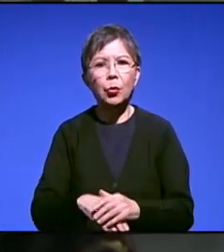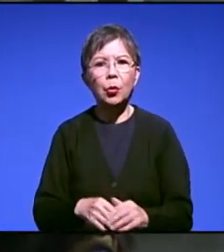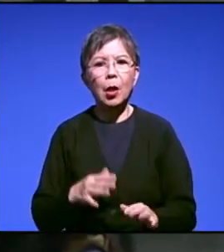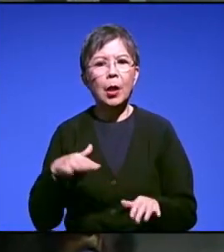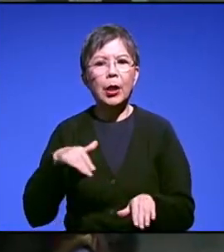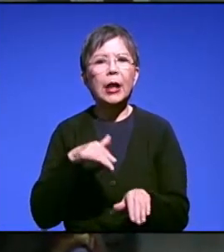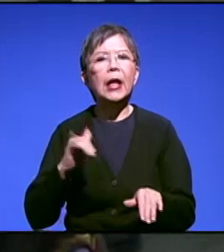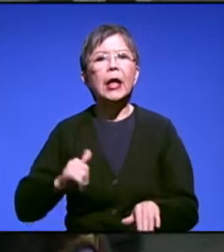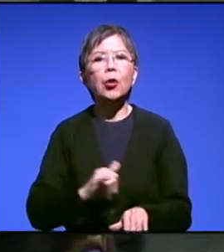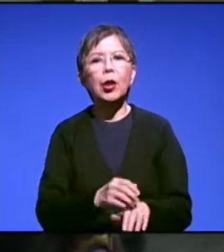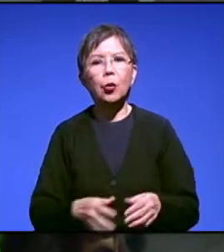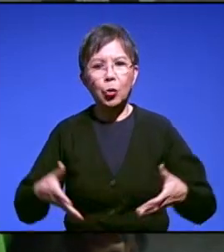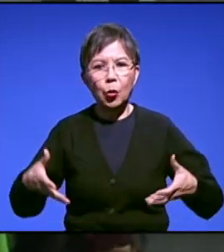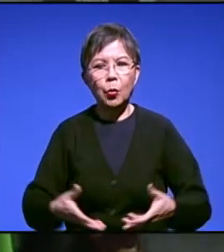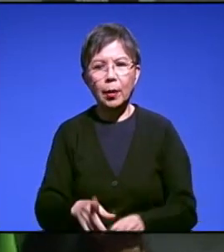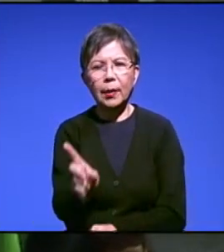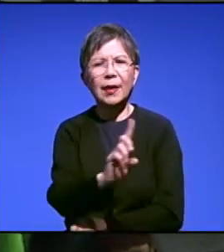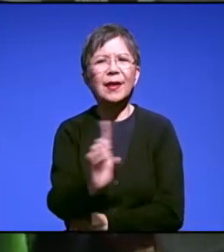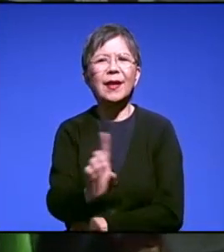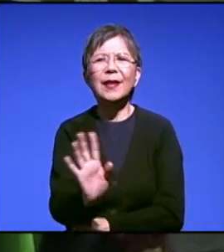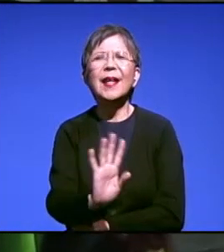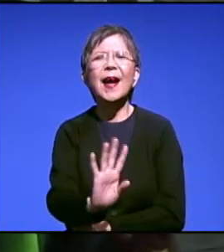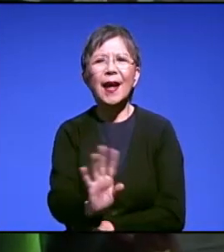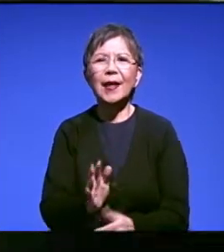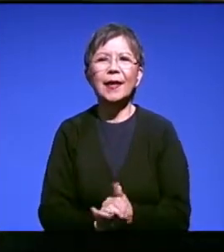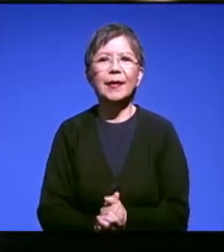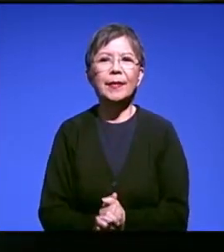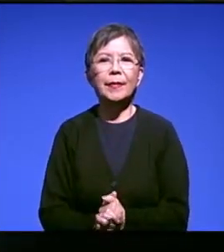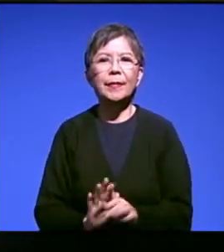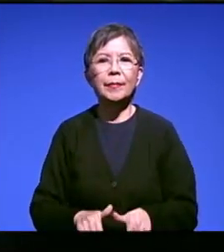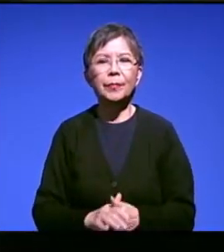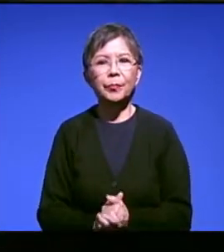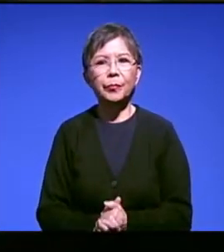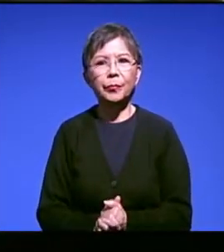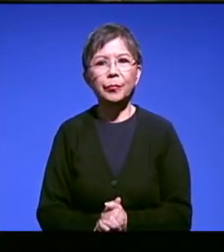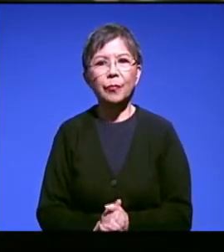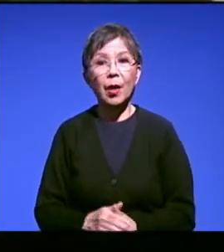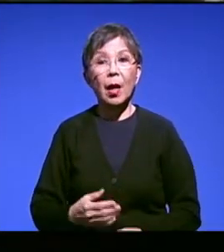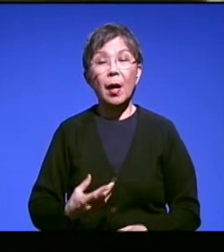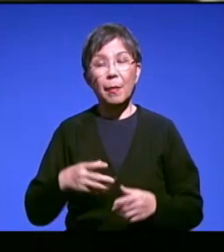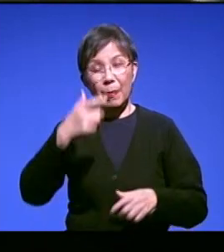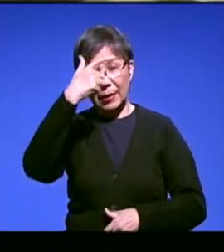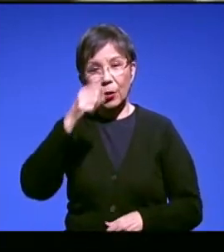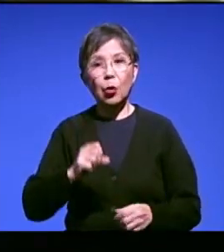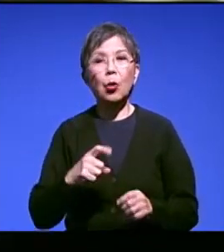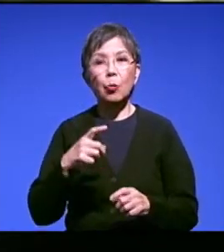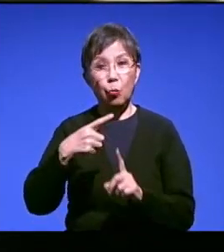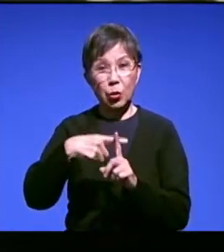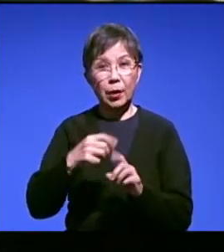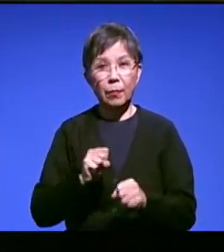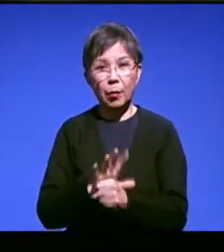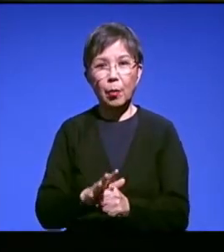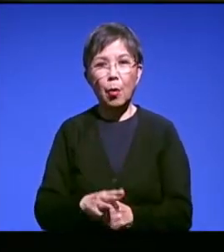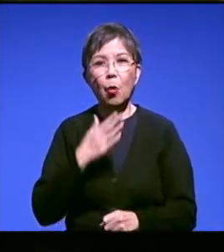iring-iringan atau rombongan jenazah mau sampai ke lokasi pemakaman. Pasien positif COVID-19 yang meninggal dunia ini